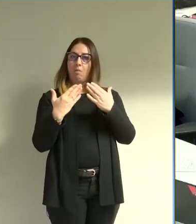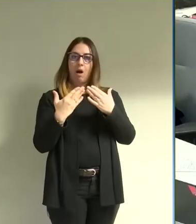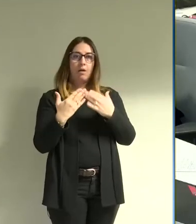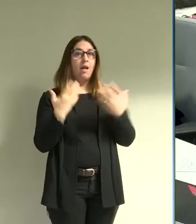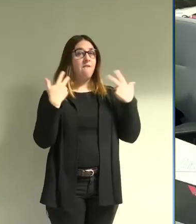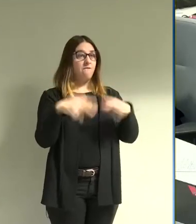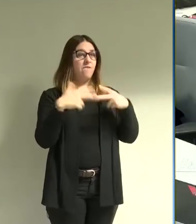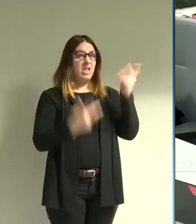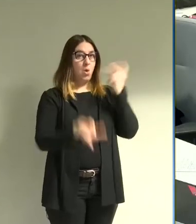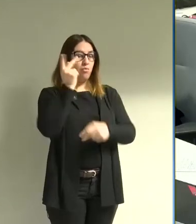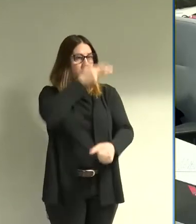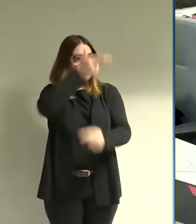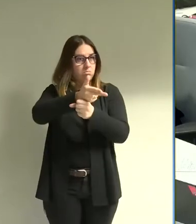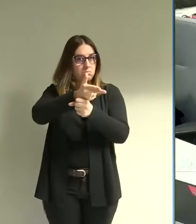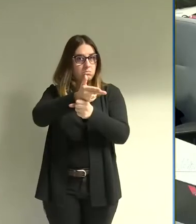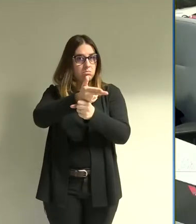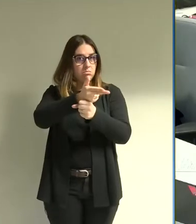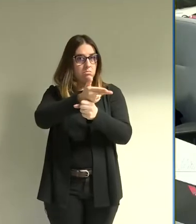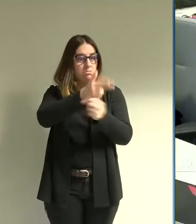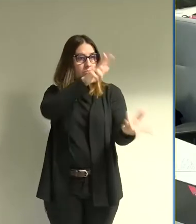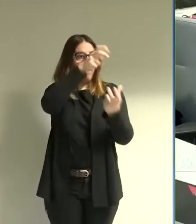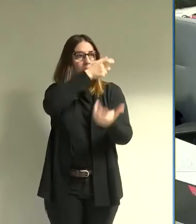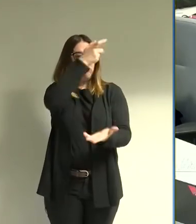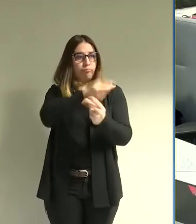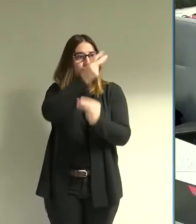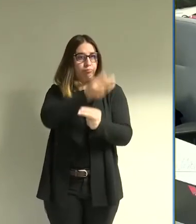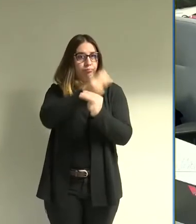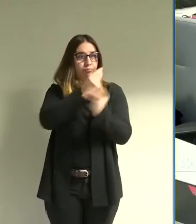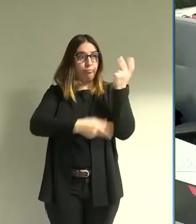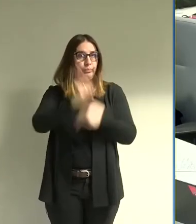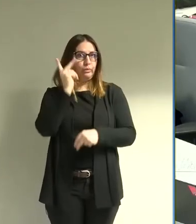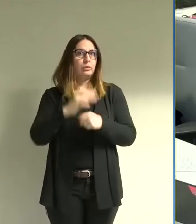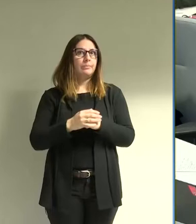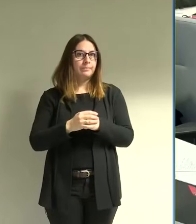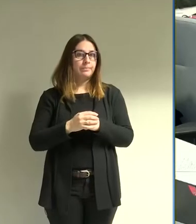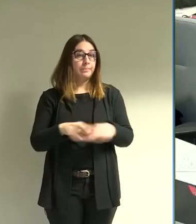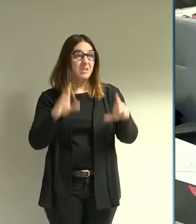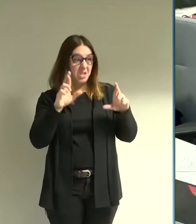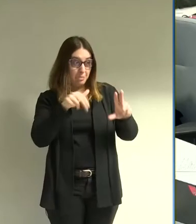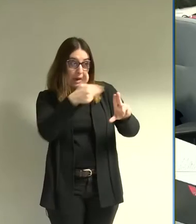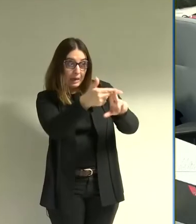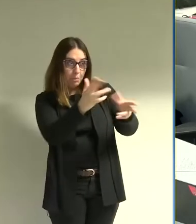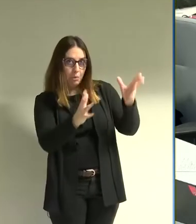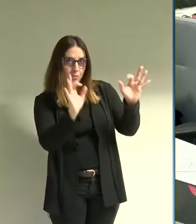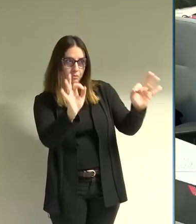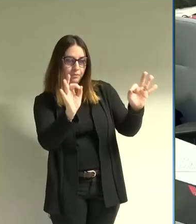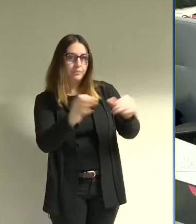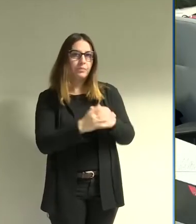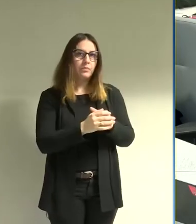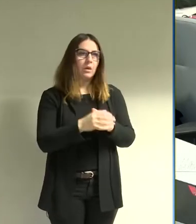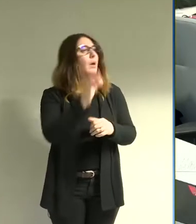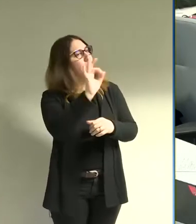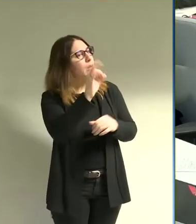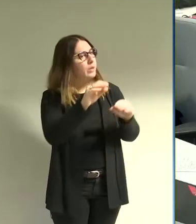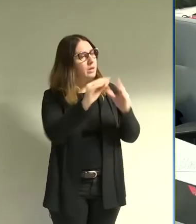vidéo dont de la captation vidéo des interventions qui sera fait et en espérant que cela puisse répondre à votre question et je maintiens le fait de